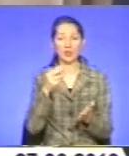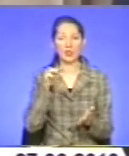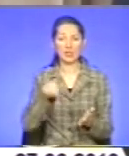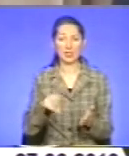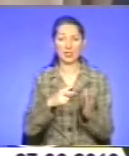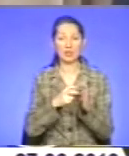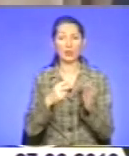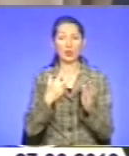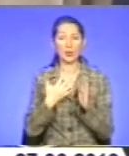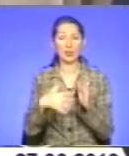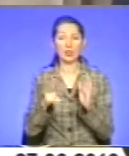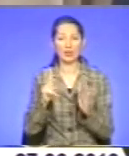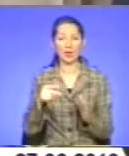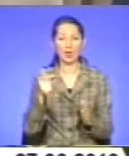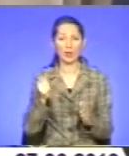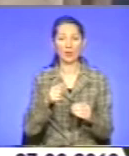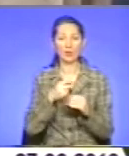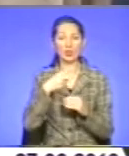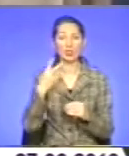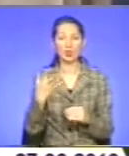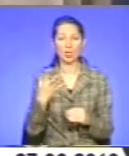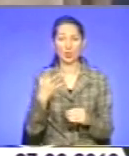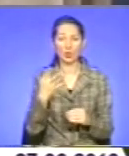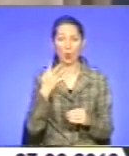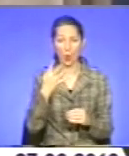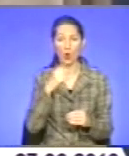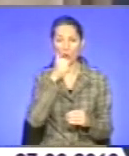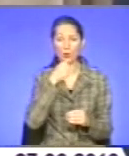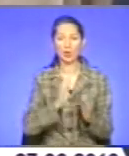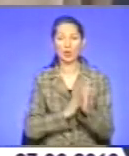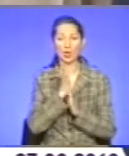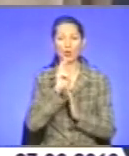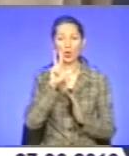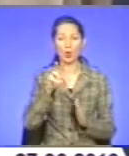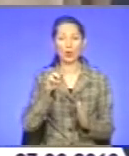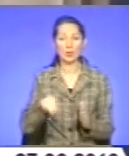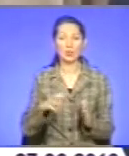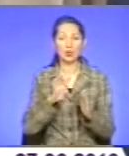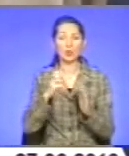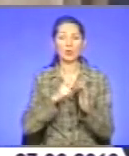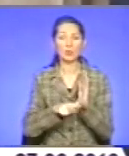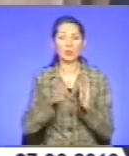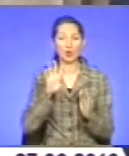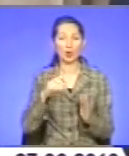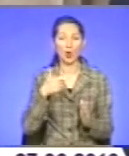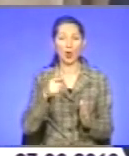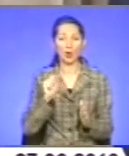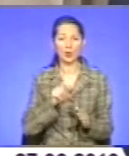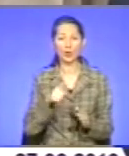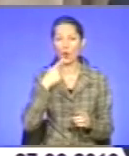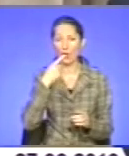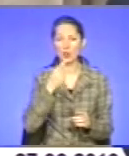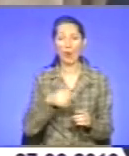гривні, а в 2014 році ця сума зросте до 3484 гривень. Про що йдеться в